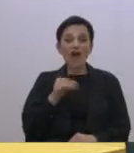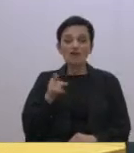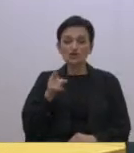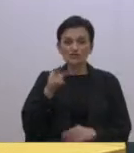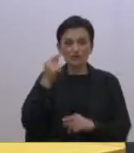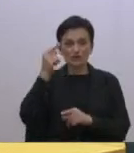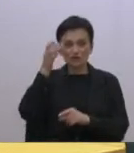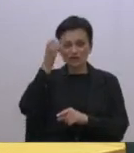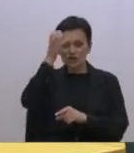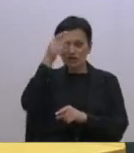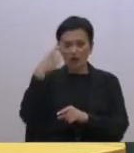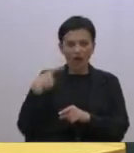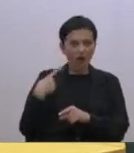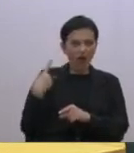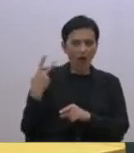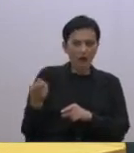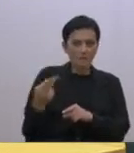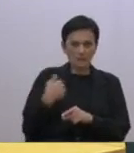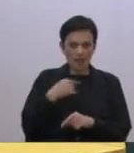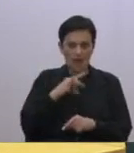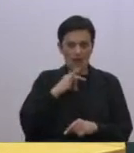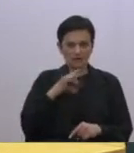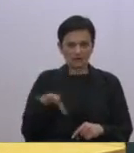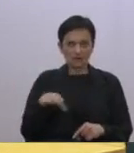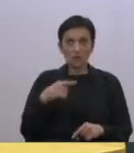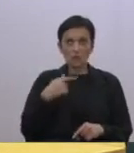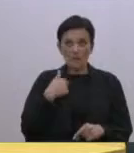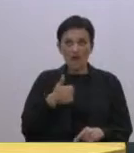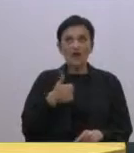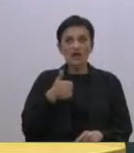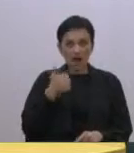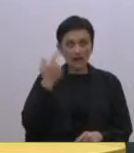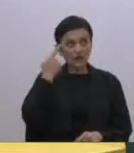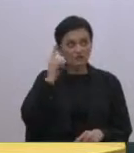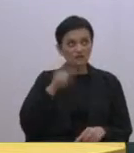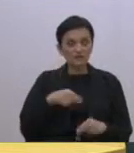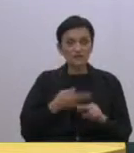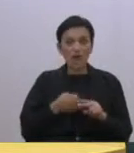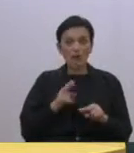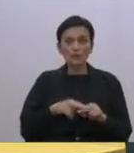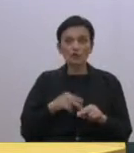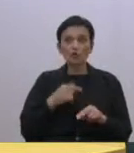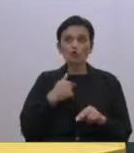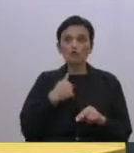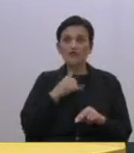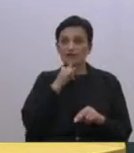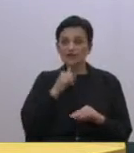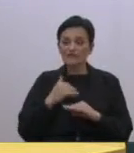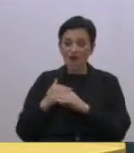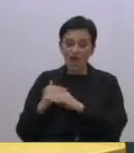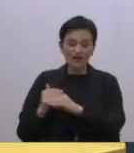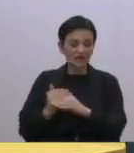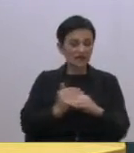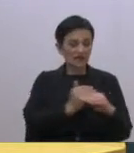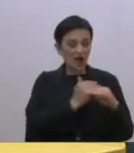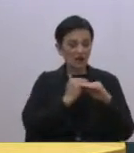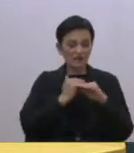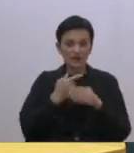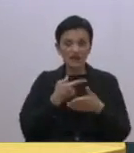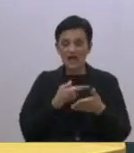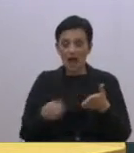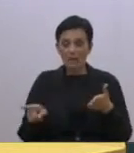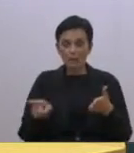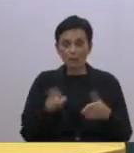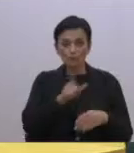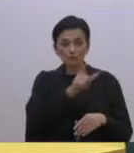დაჯილდოებული არასოდეს, გესმით? და მე ამას კარგად ვაცნობიერებ. ამიტომ ჩვენ ვერ გაგვათანაბრებთ. გამორიცხულია, რომ ადამიანები